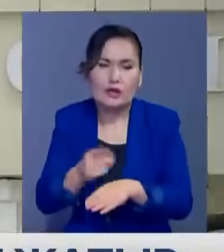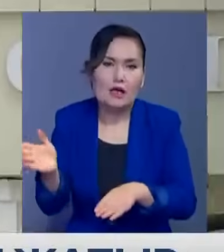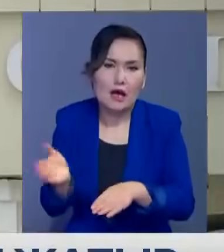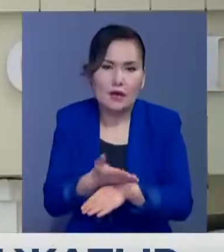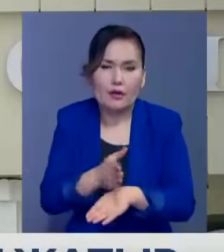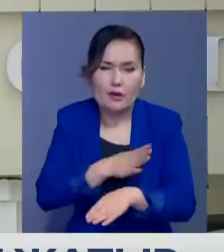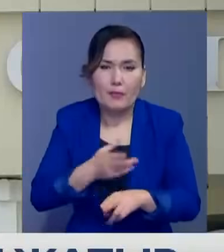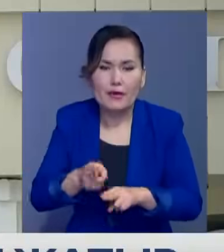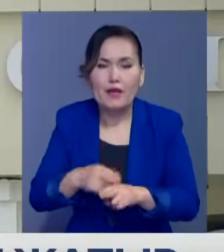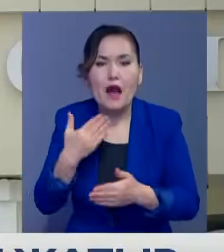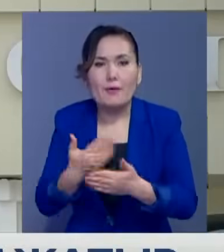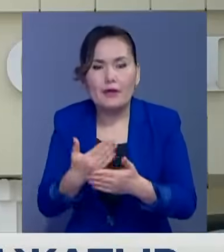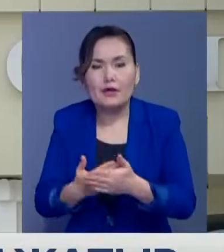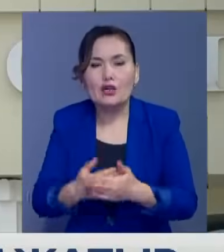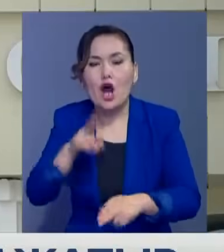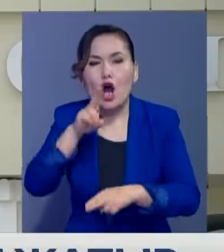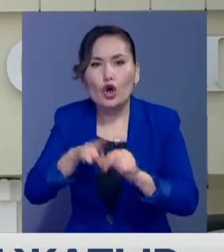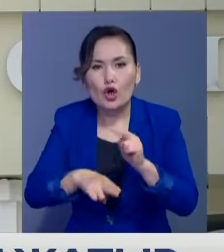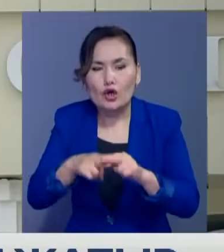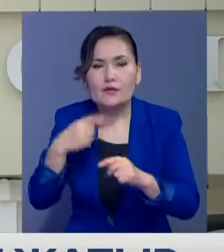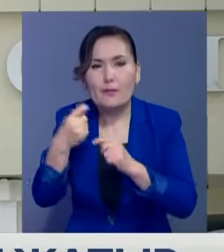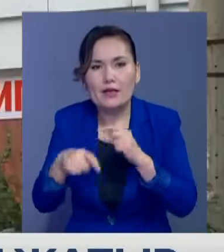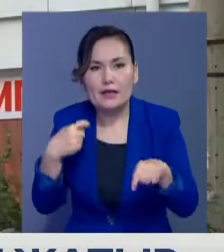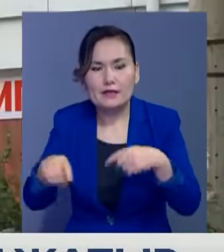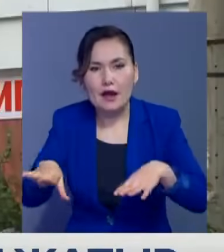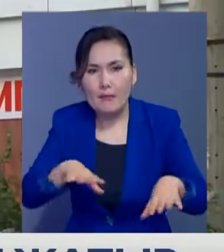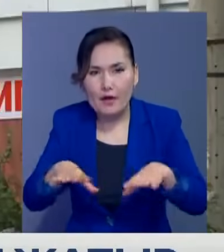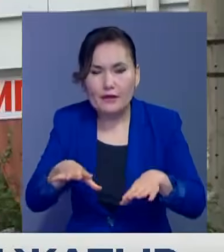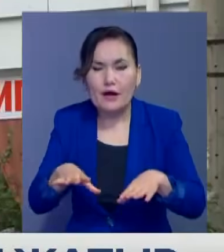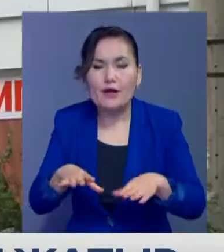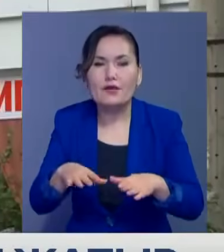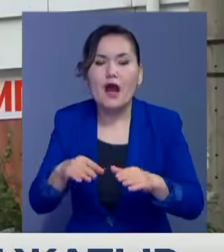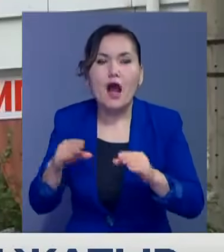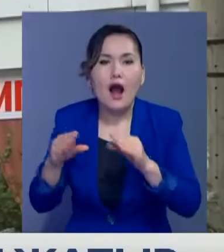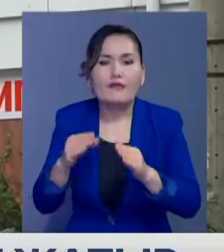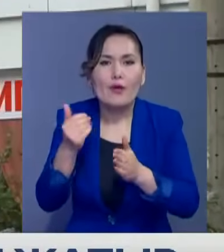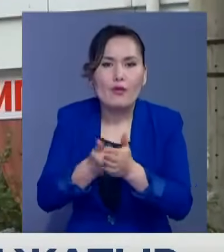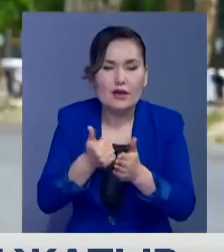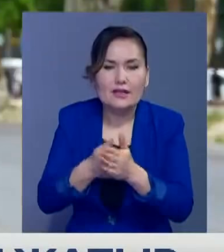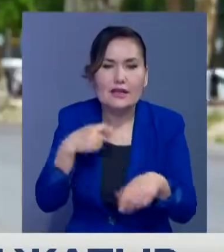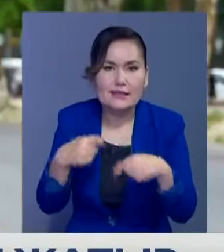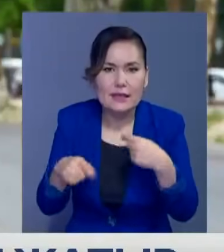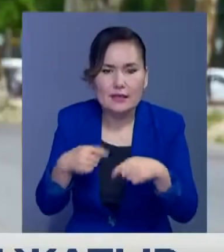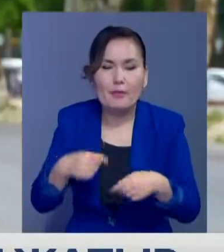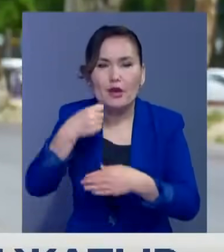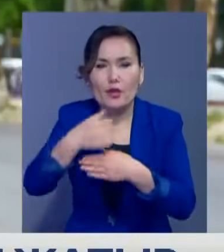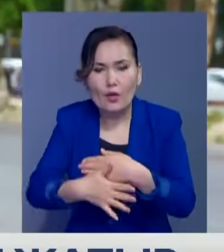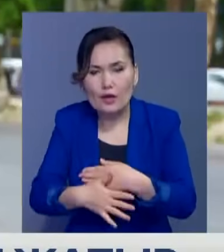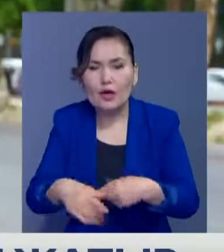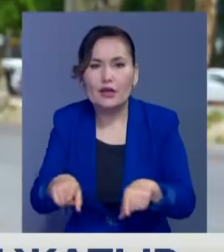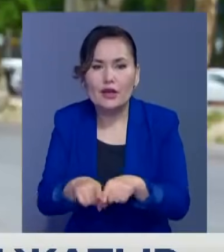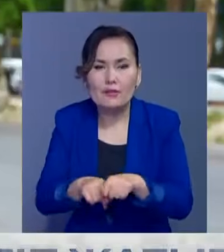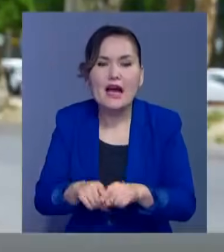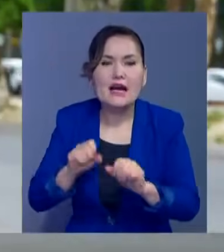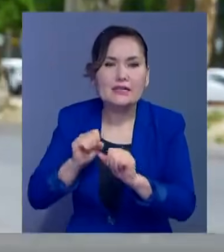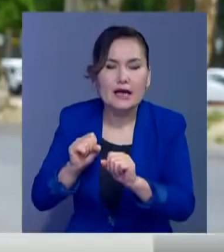тастады. Мысалы, құрылыс материалдарын саудалайтын базарлар, автобөлшектер сататын дүкендер, ірі автосервис орталықтары, сақтандыру